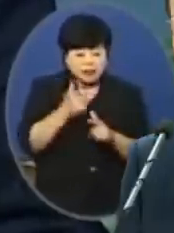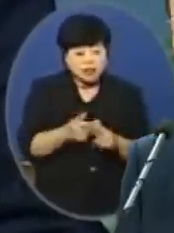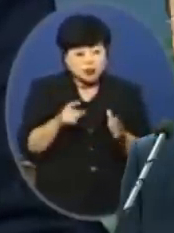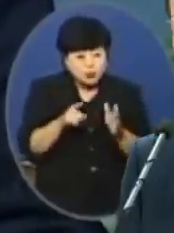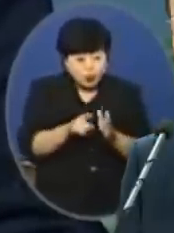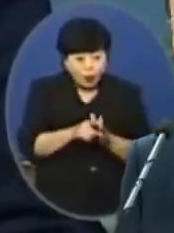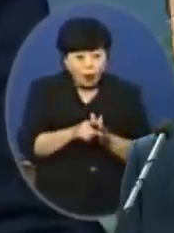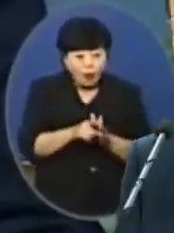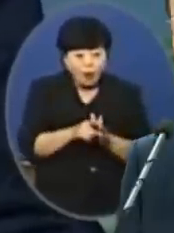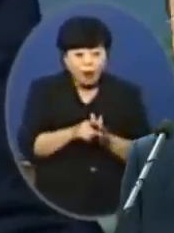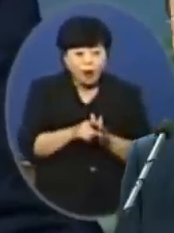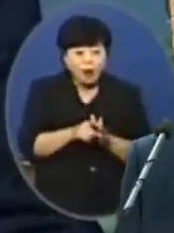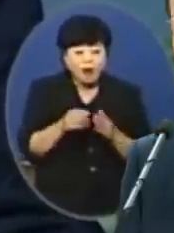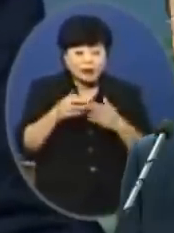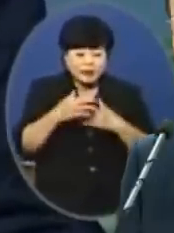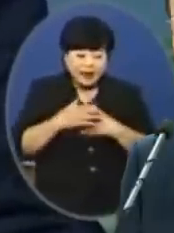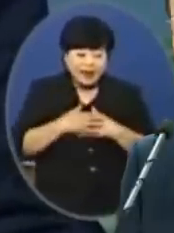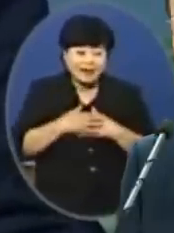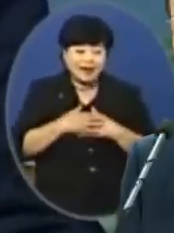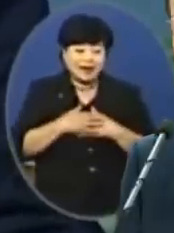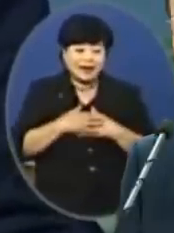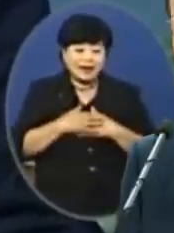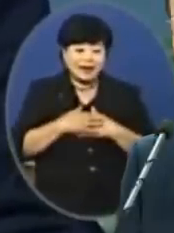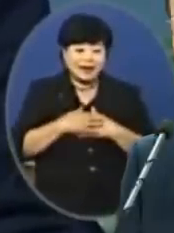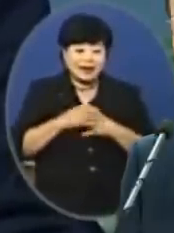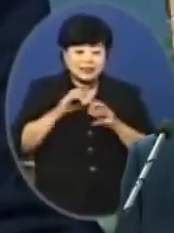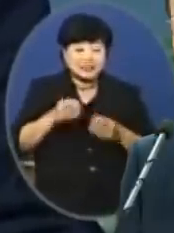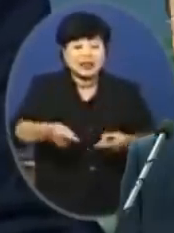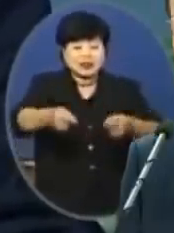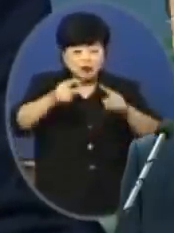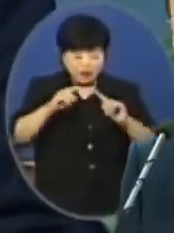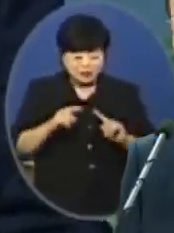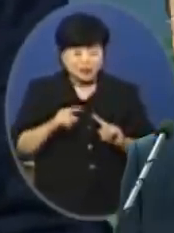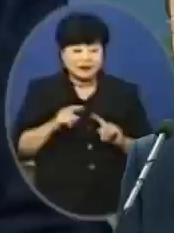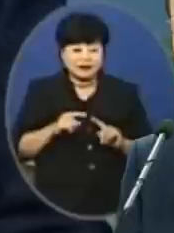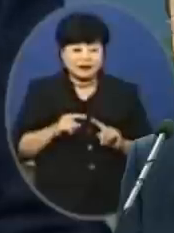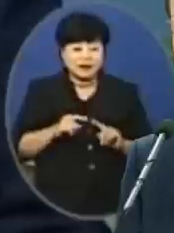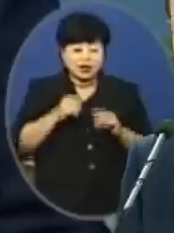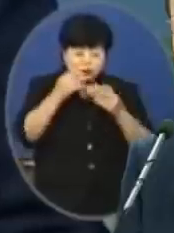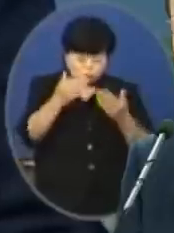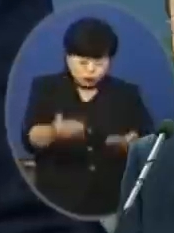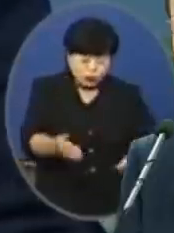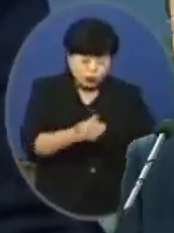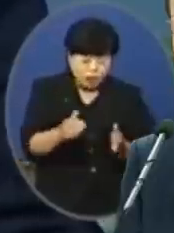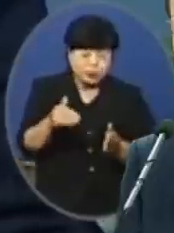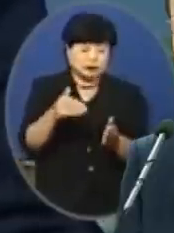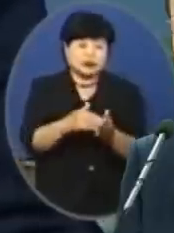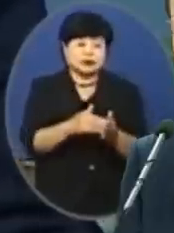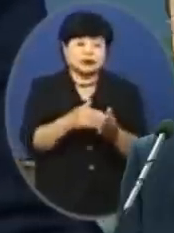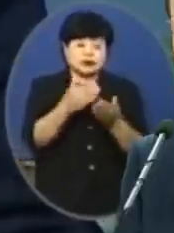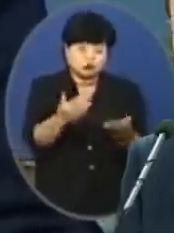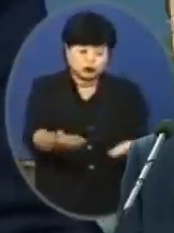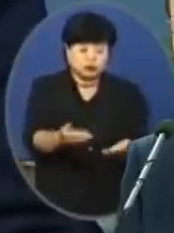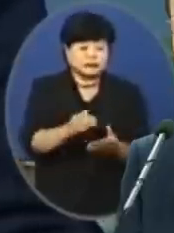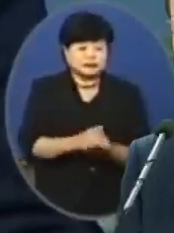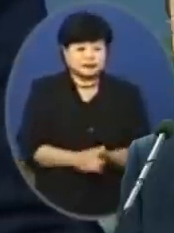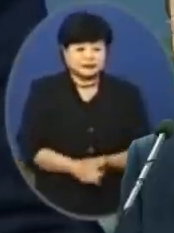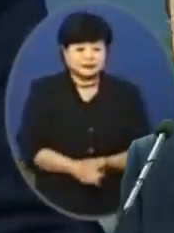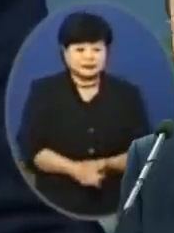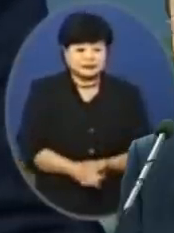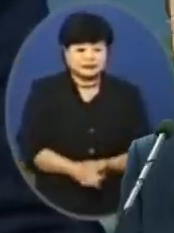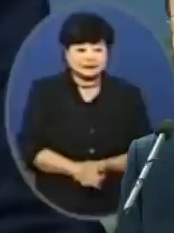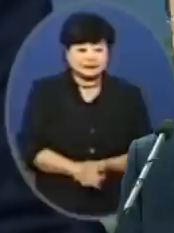믿고 나의 세계 속에 들어와서 내가 다시 예비해놓은 것 쉬어라.